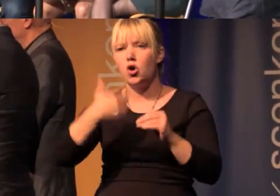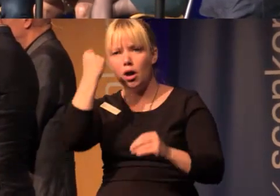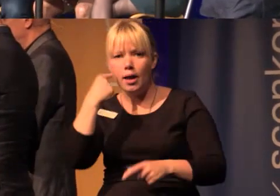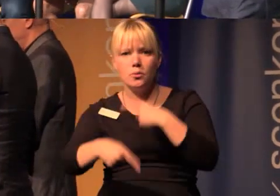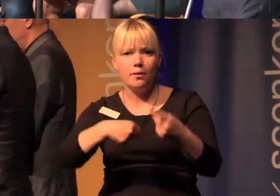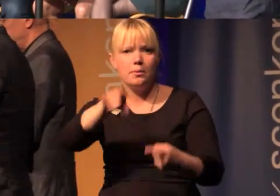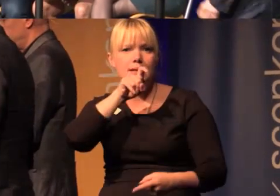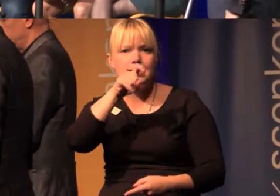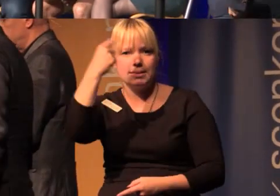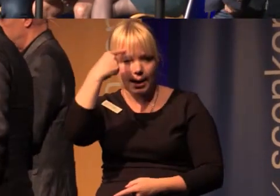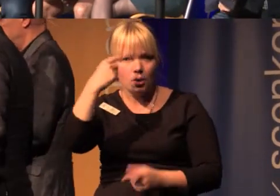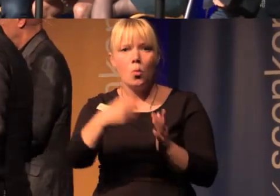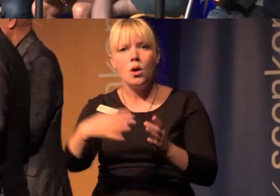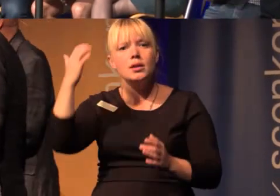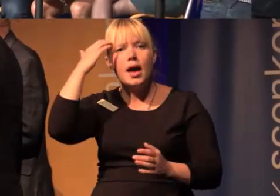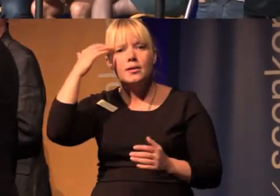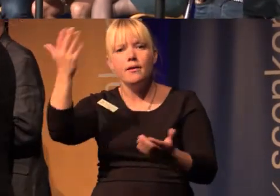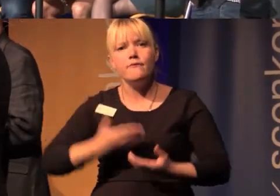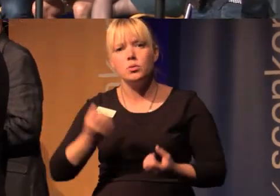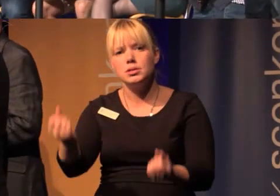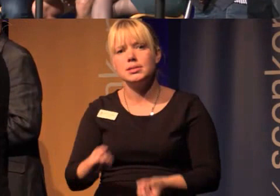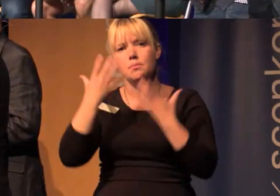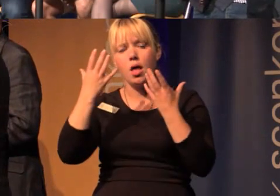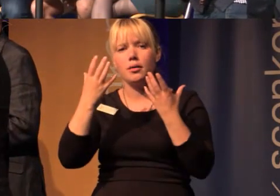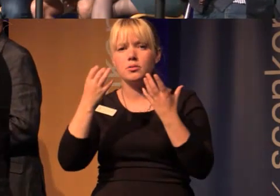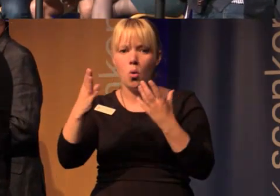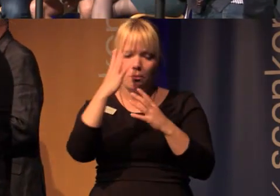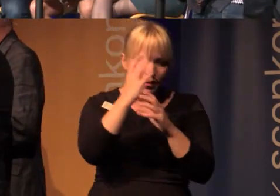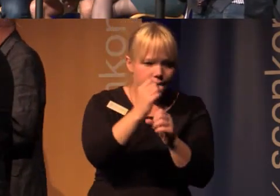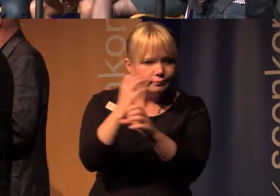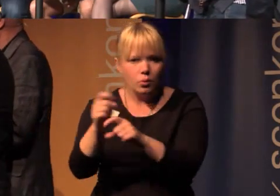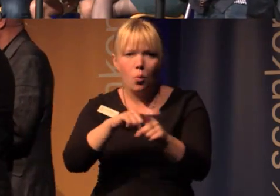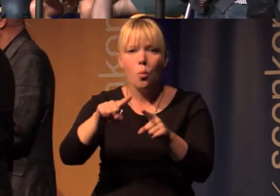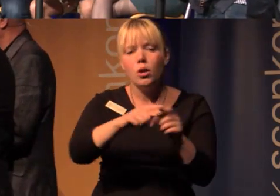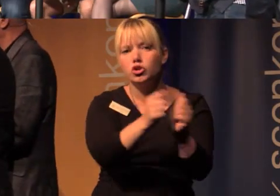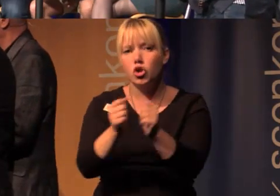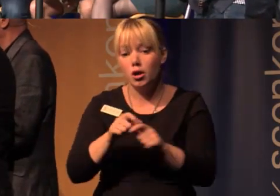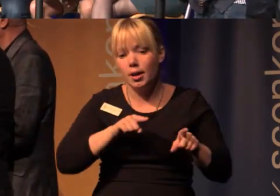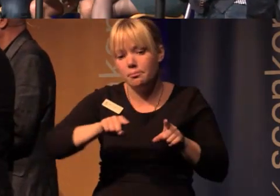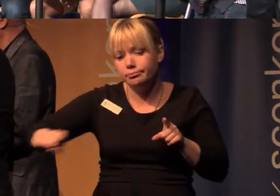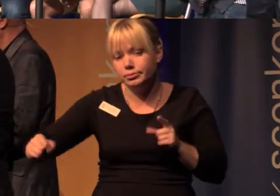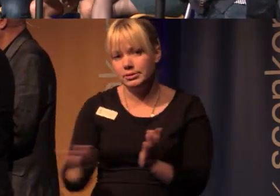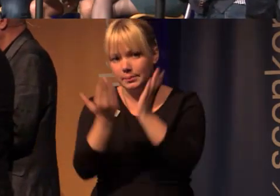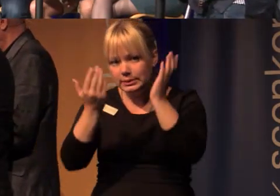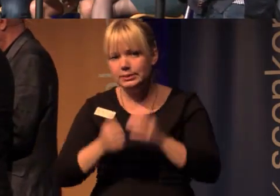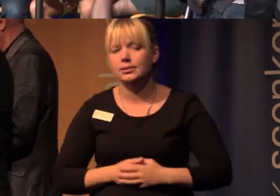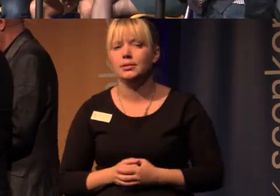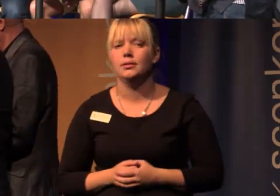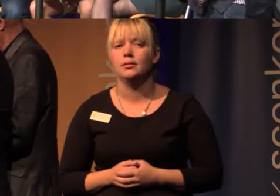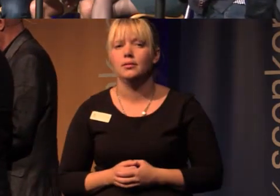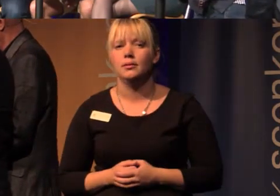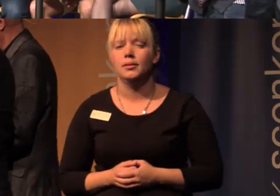Helt enkelt för att hjärnan stimuleras mer av att hålla på med olika saker samtidigt. Sen så ser vi också att